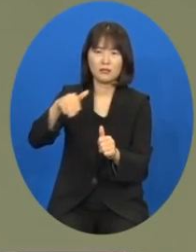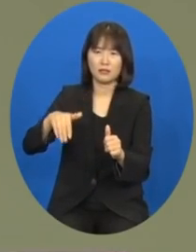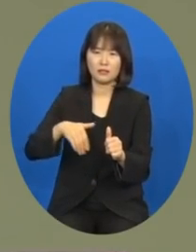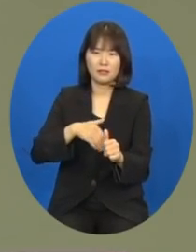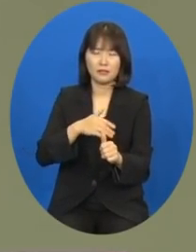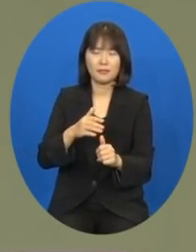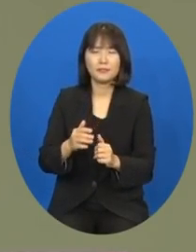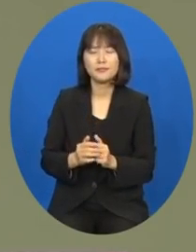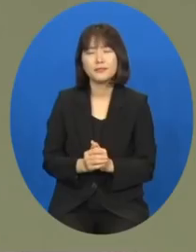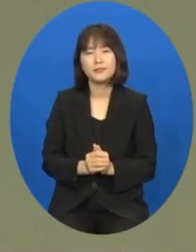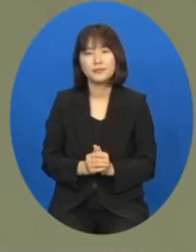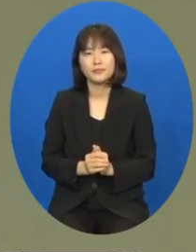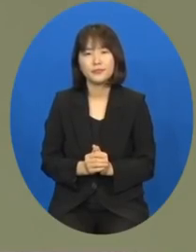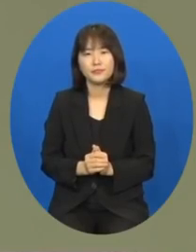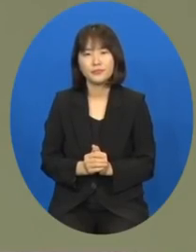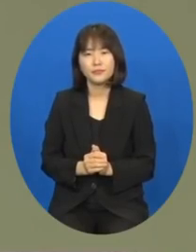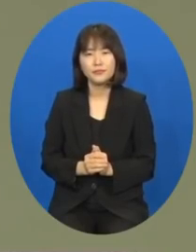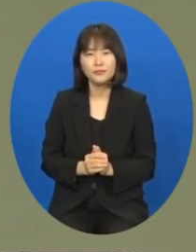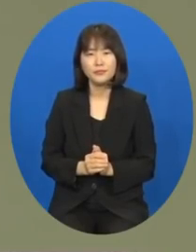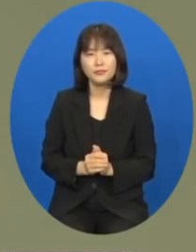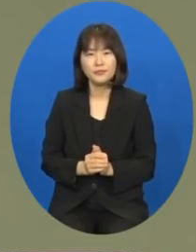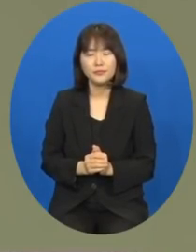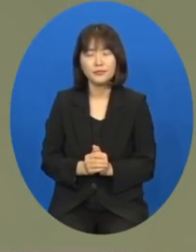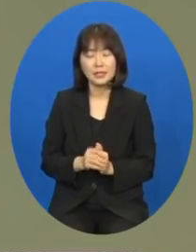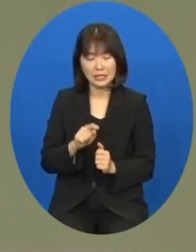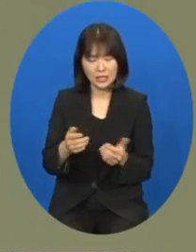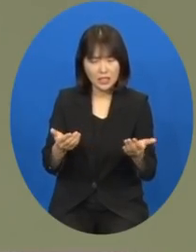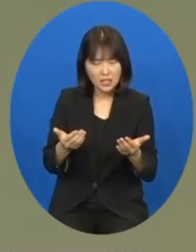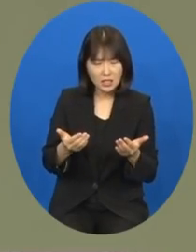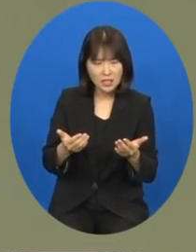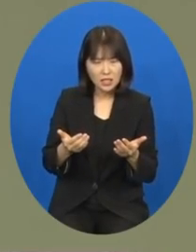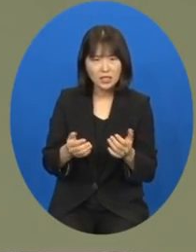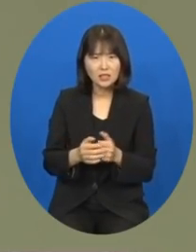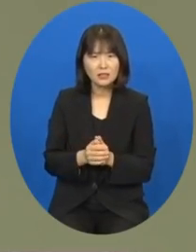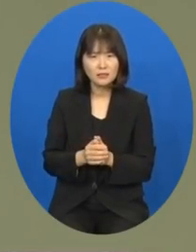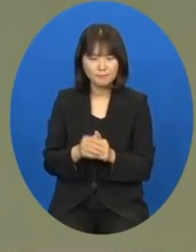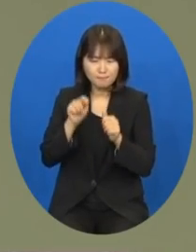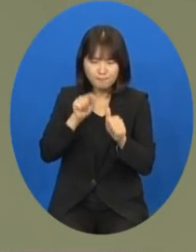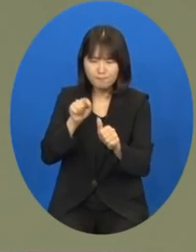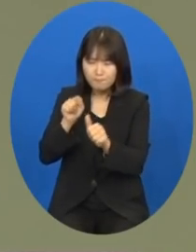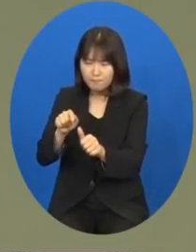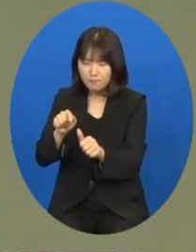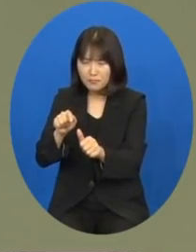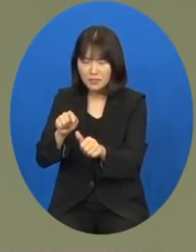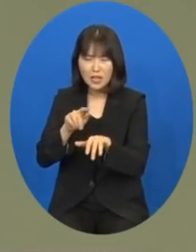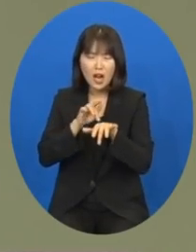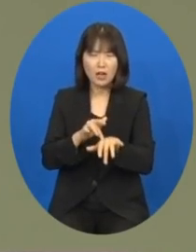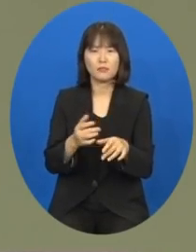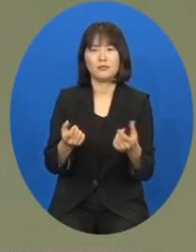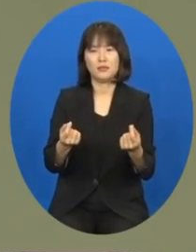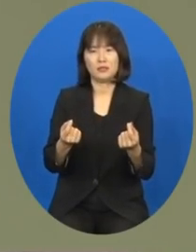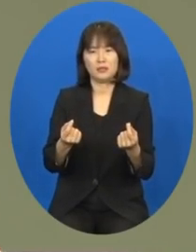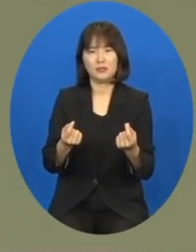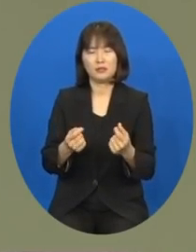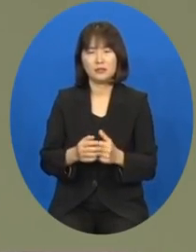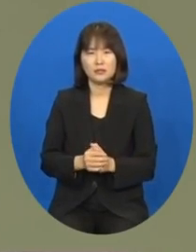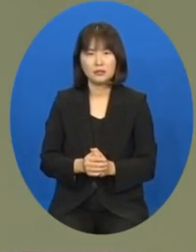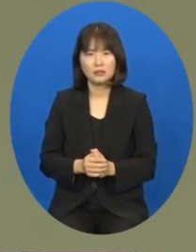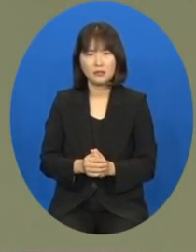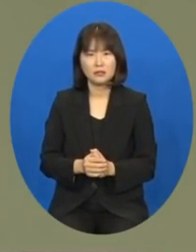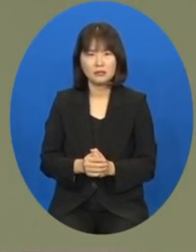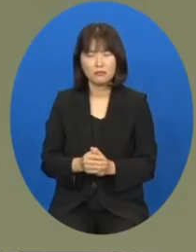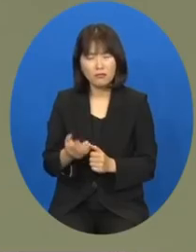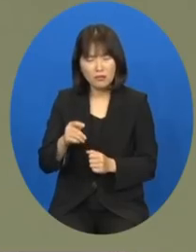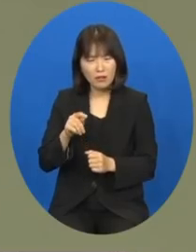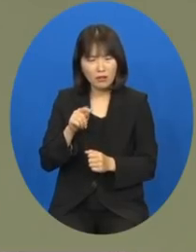정말 끔찍한 일입니다 분명히 이런 일을 일으킨 사람은 악마가 분명 하겠죠 분명 그낭 말 거야 근데 근